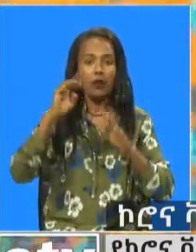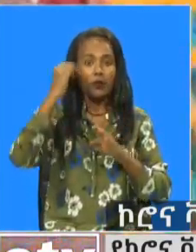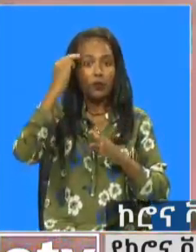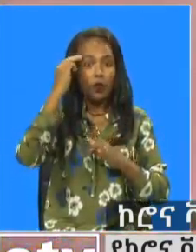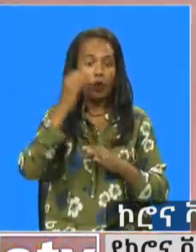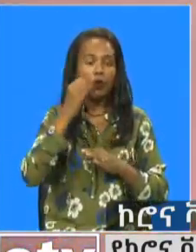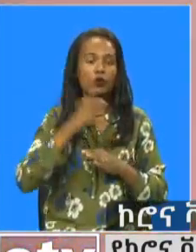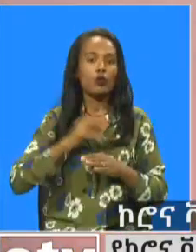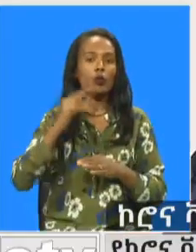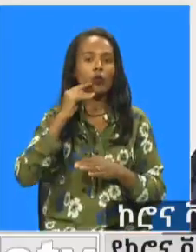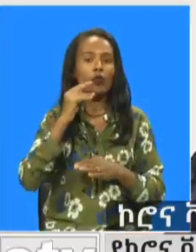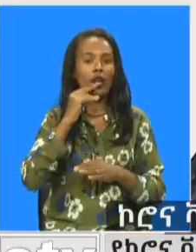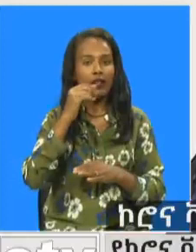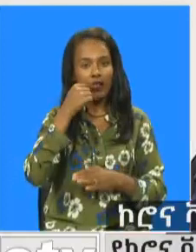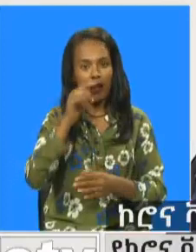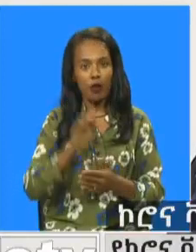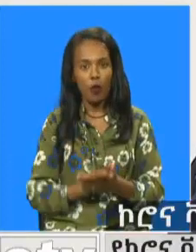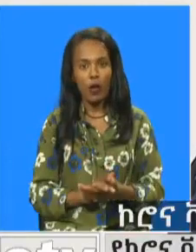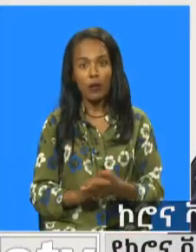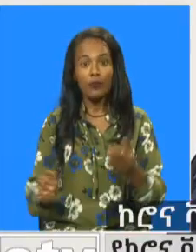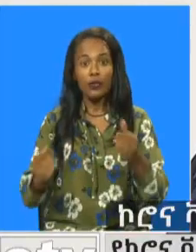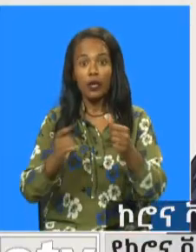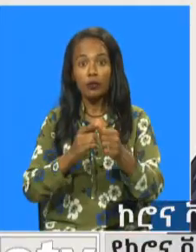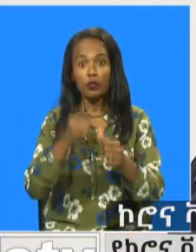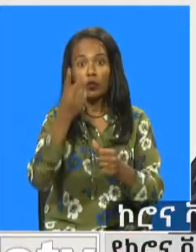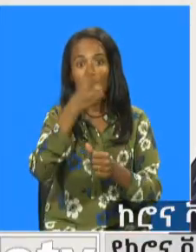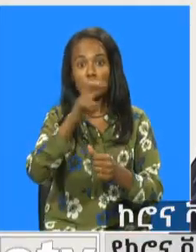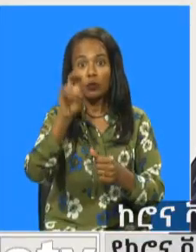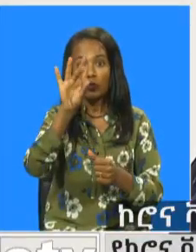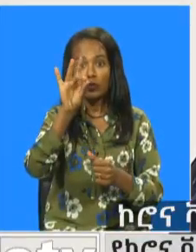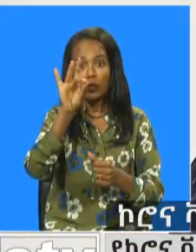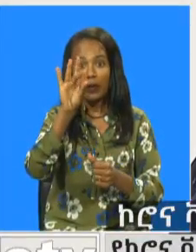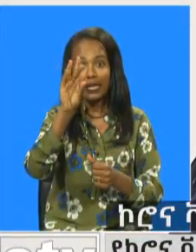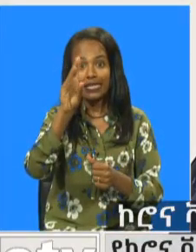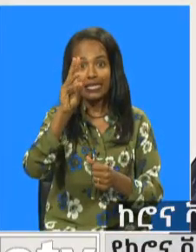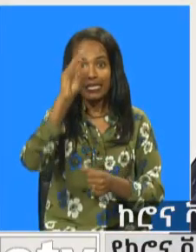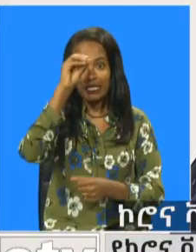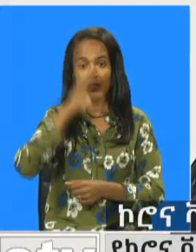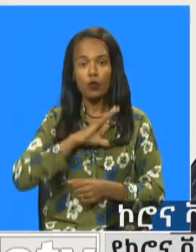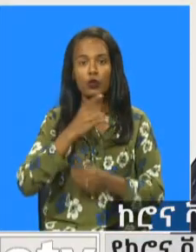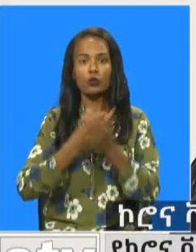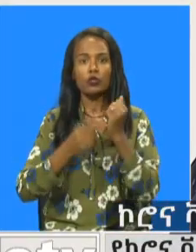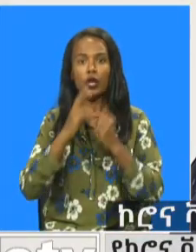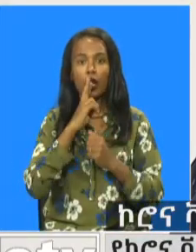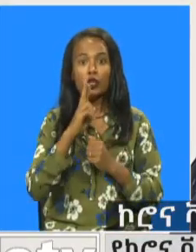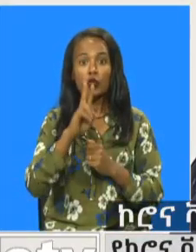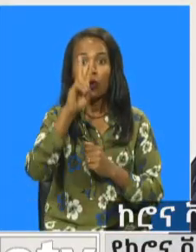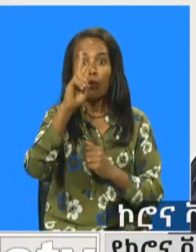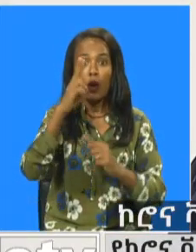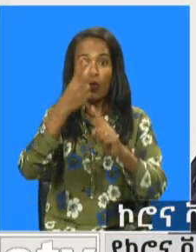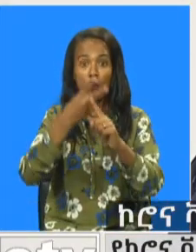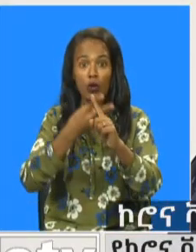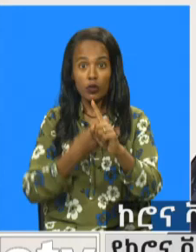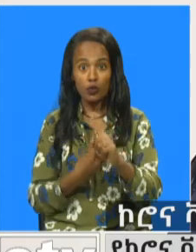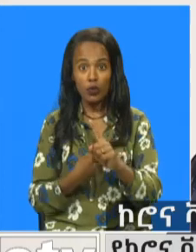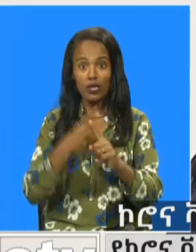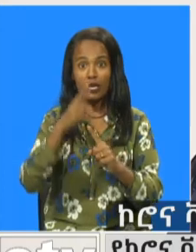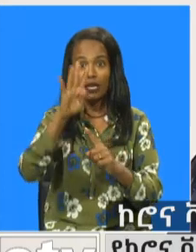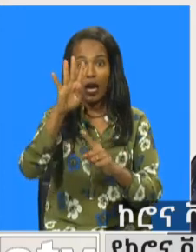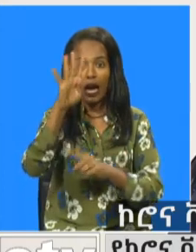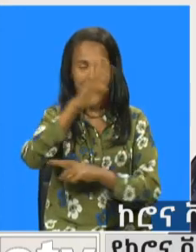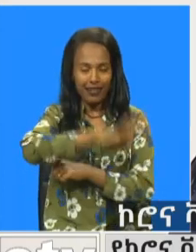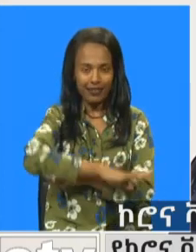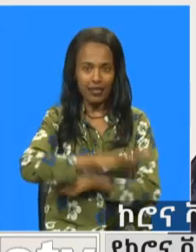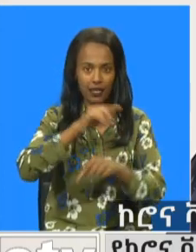ወይዘሮ ሙፈሪያት ካሚል ጠቁመዋል። የመጀመሪያው 286 ሰዎች ብቻ ናቸው በሁለት ወር ከአራት